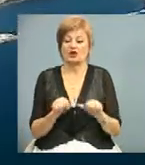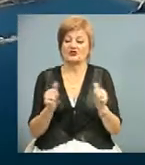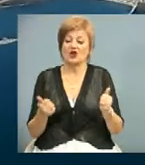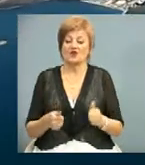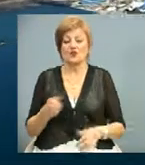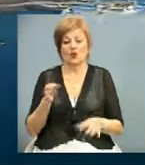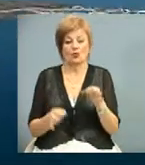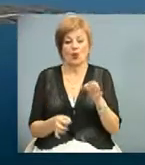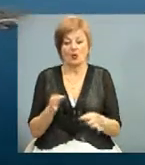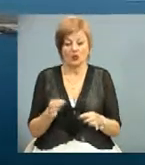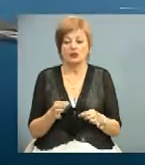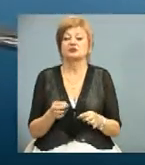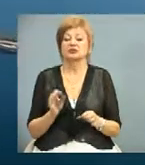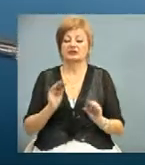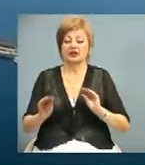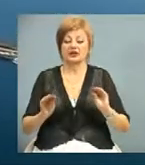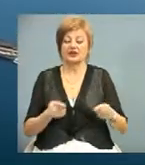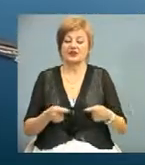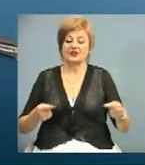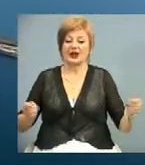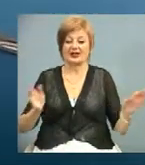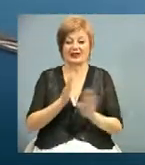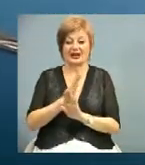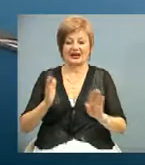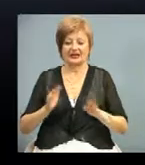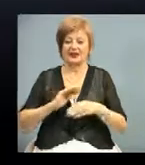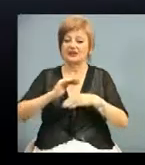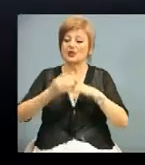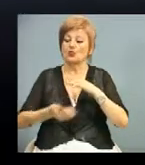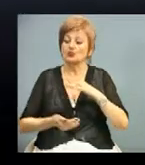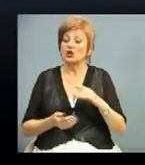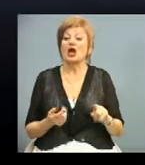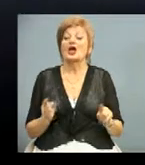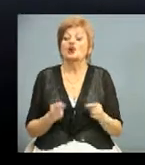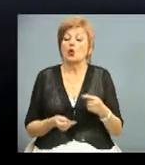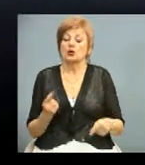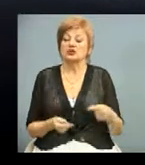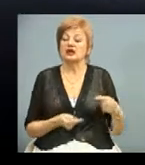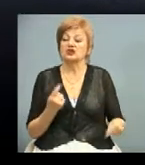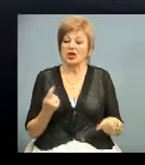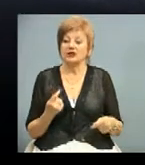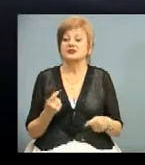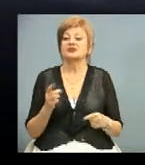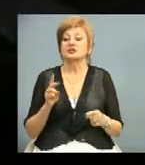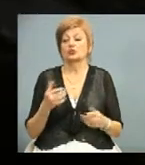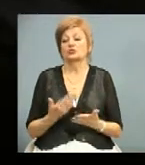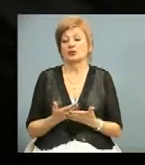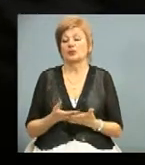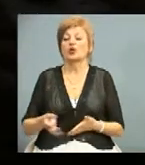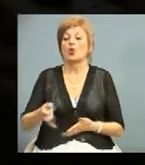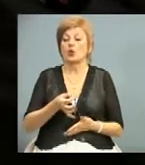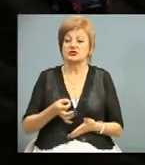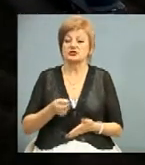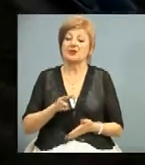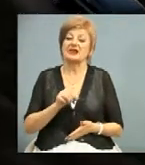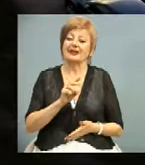природу, площу та розташовані у різних кліматичних поясах планети. Чим же відрізняються материки від, скажімо, острова?